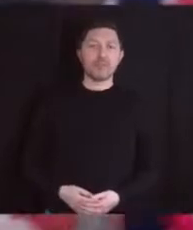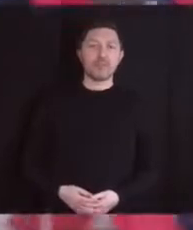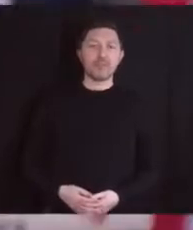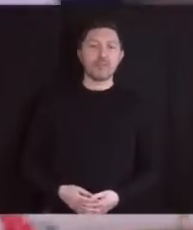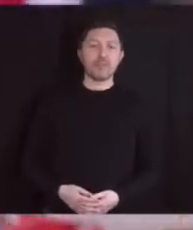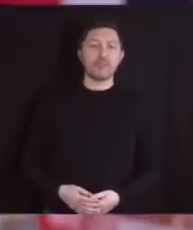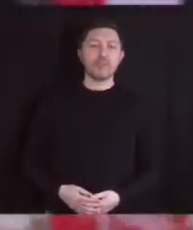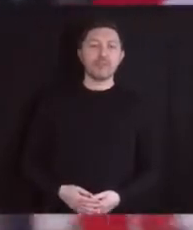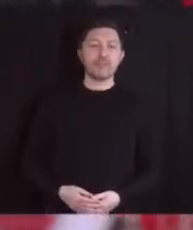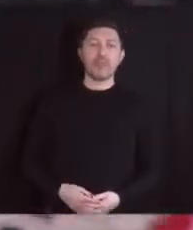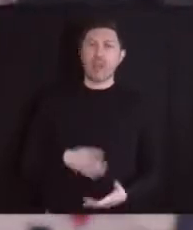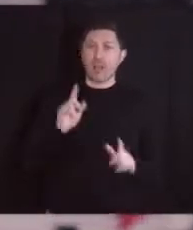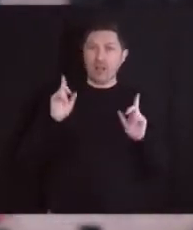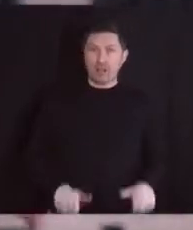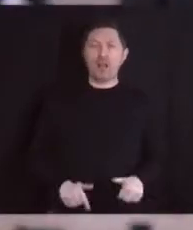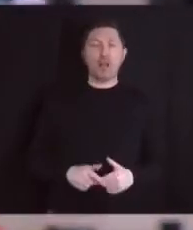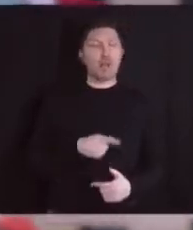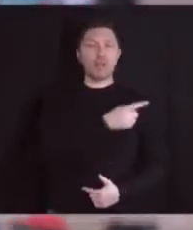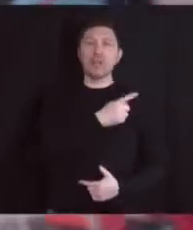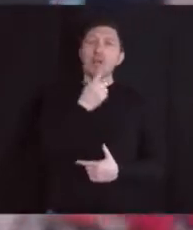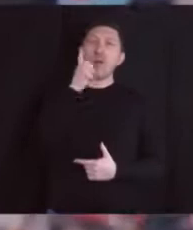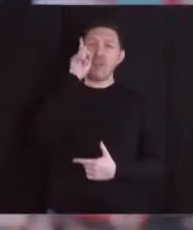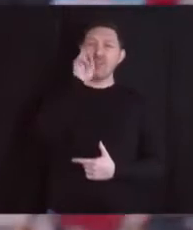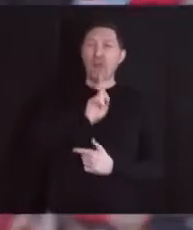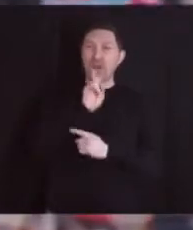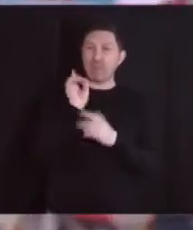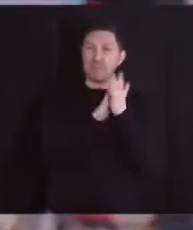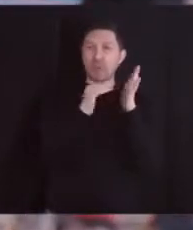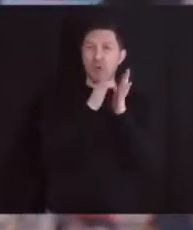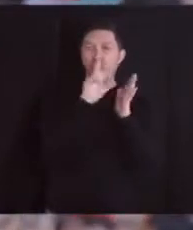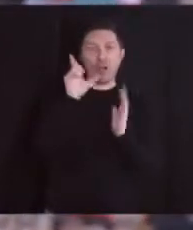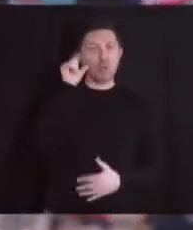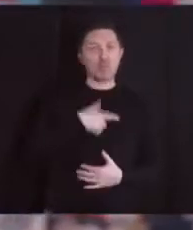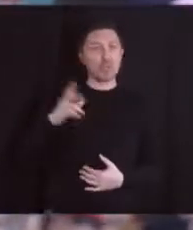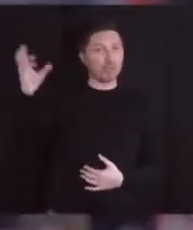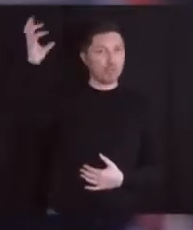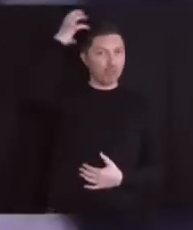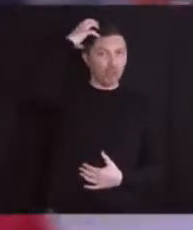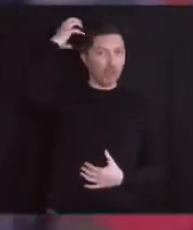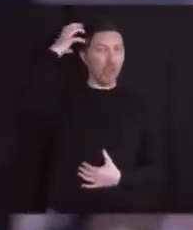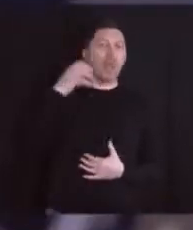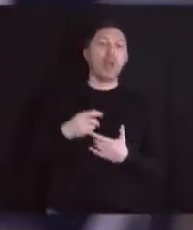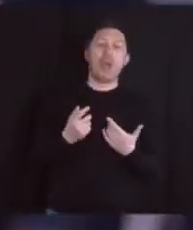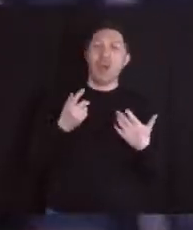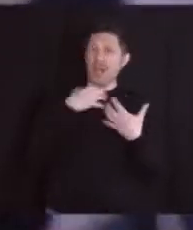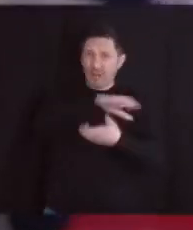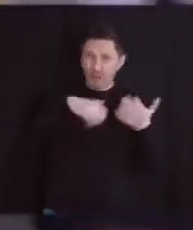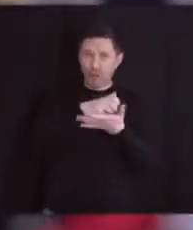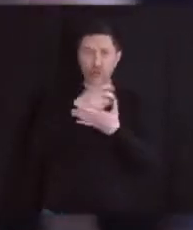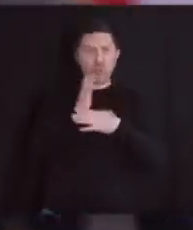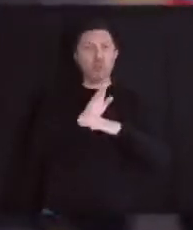elle porte fièrement le bonnet des affranchis, celui de la